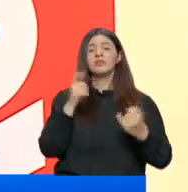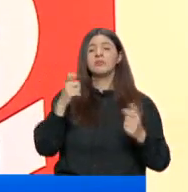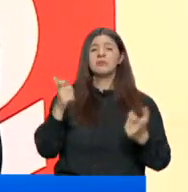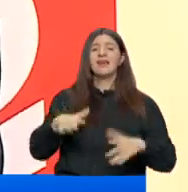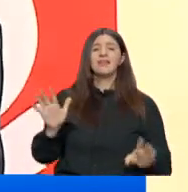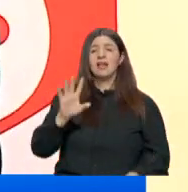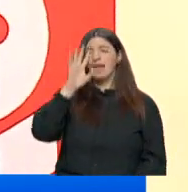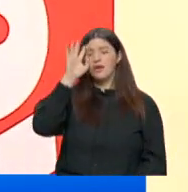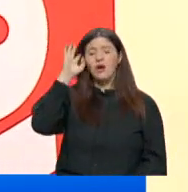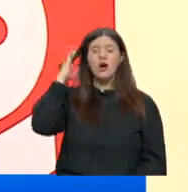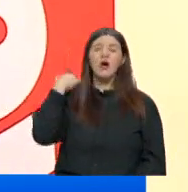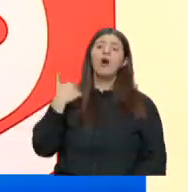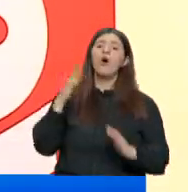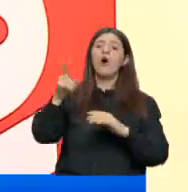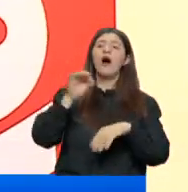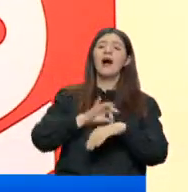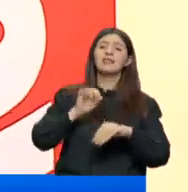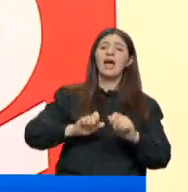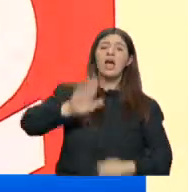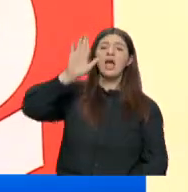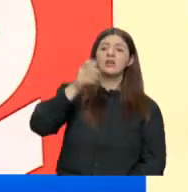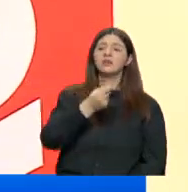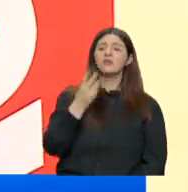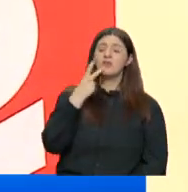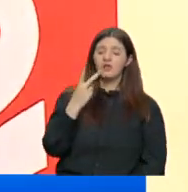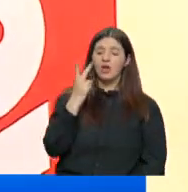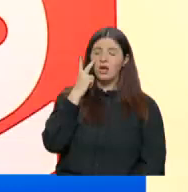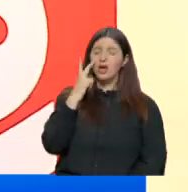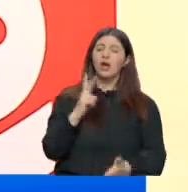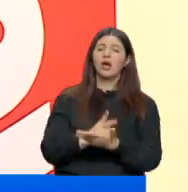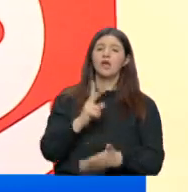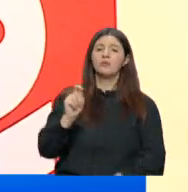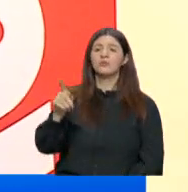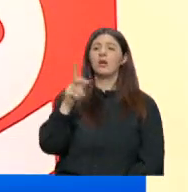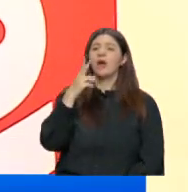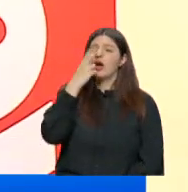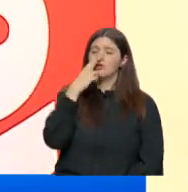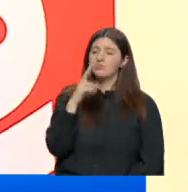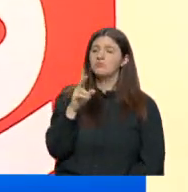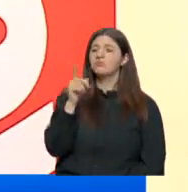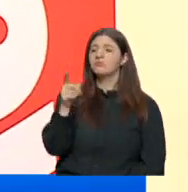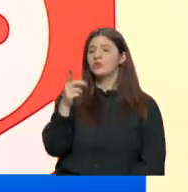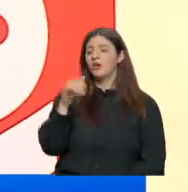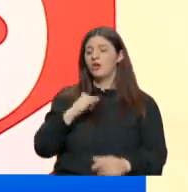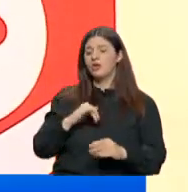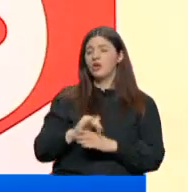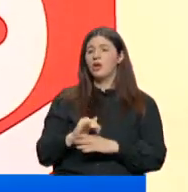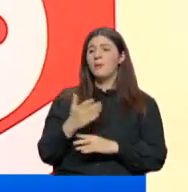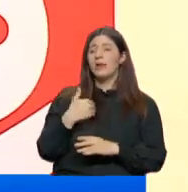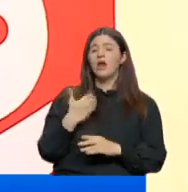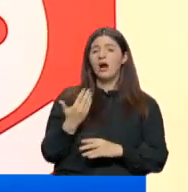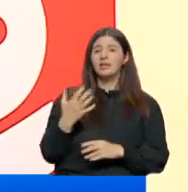bir yer falan değil. Yani o anda el kaldırma sayısına göre karar verilecek. Buna alıştılar, bunun rahatlığı da yaşıyorlar. Ama ben